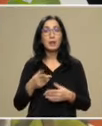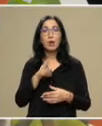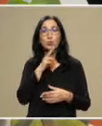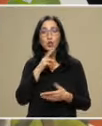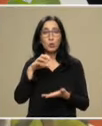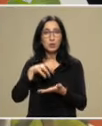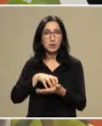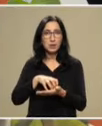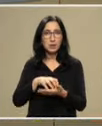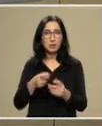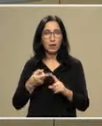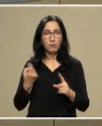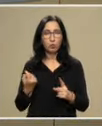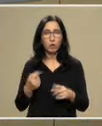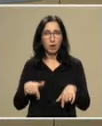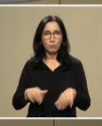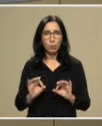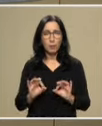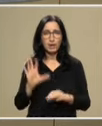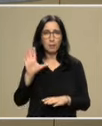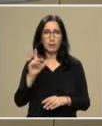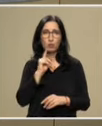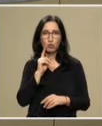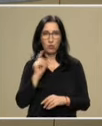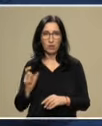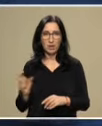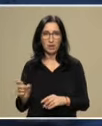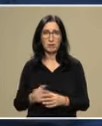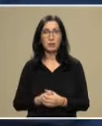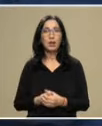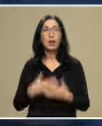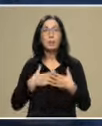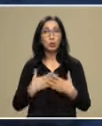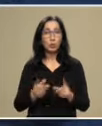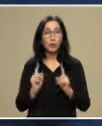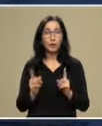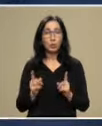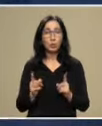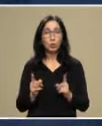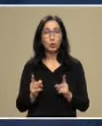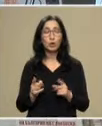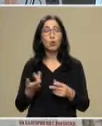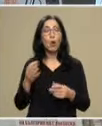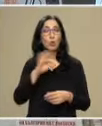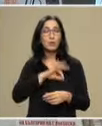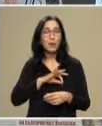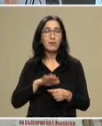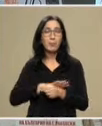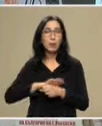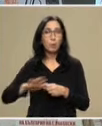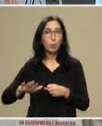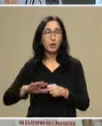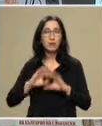учителски състав от в момента 5 човека, благодарение на които така успяваме да